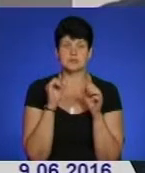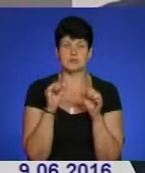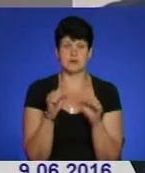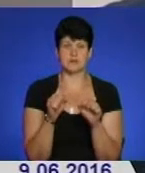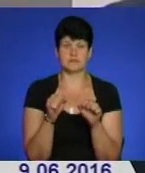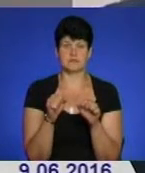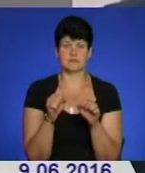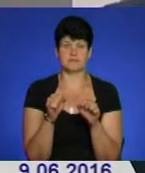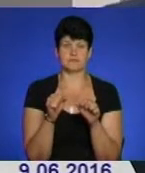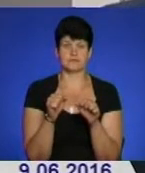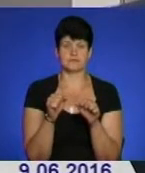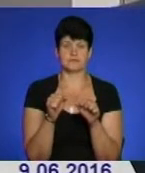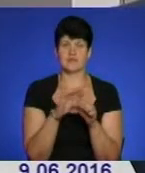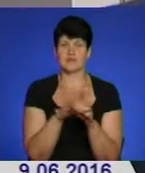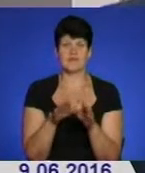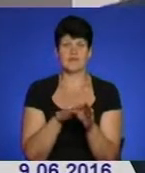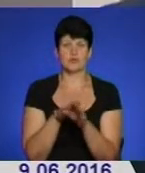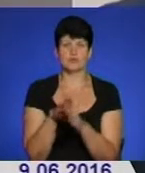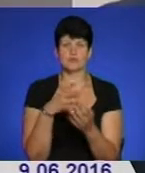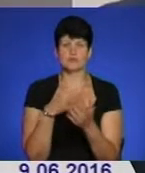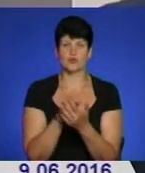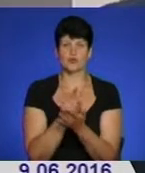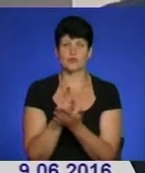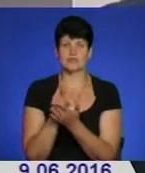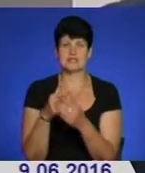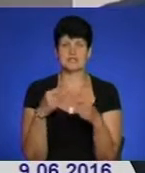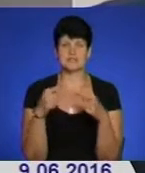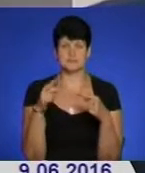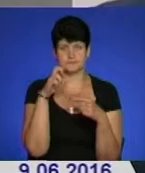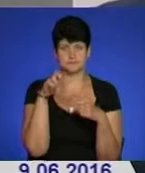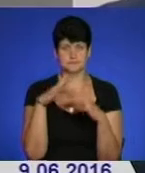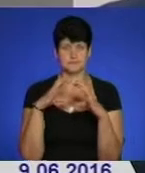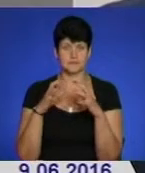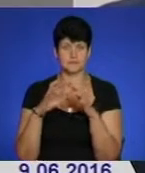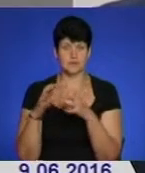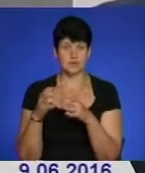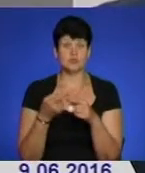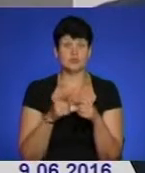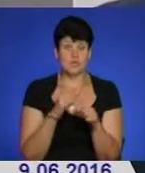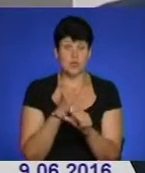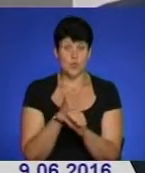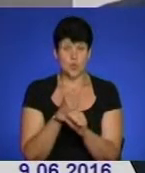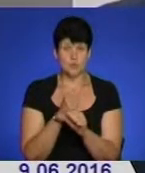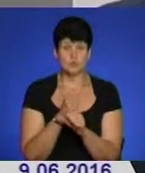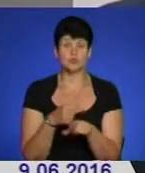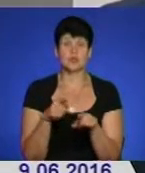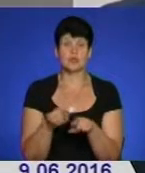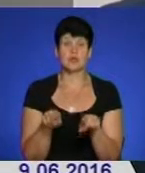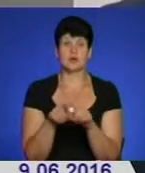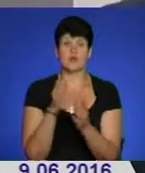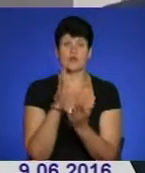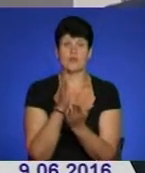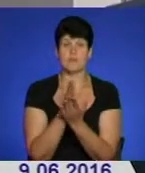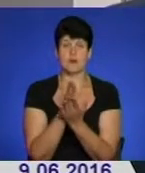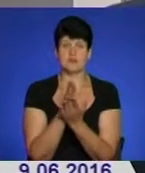довести або не виконувати свої зобов'язання в будь-якій країні світу. І якщо ти це робиш, ти точно так же маєш якісь